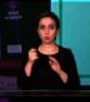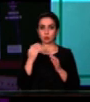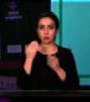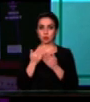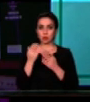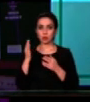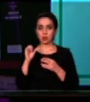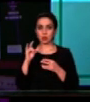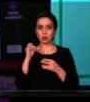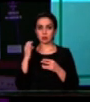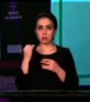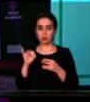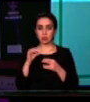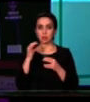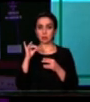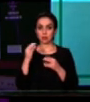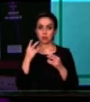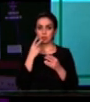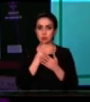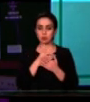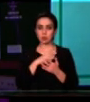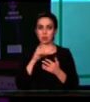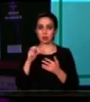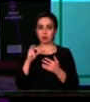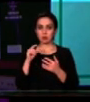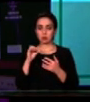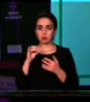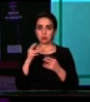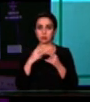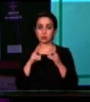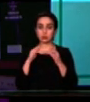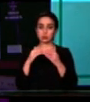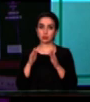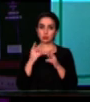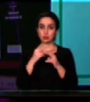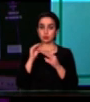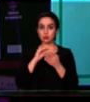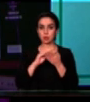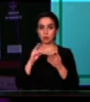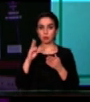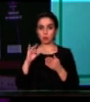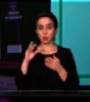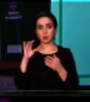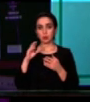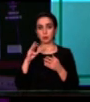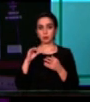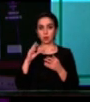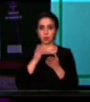по методу RSA и также рассмотрели алгоритм расшифровки и зашифровки текста по методу RSA.